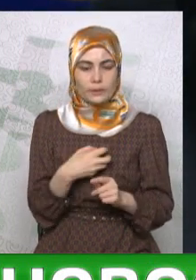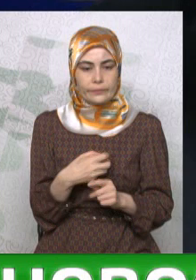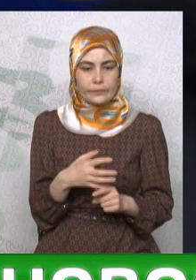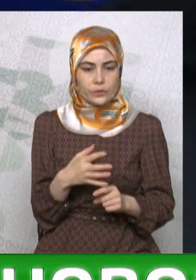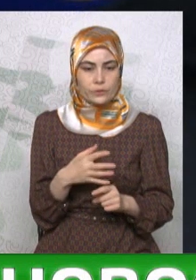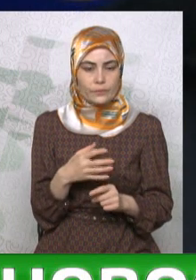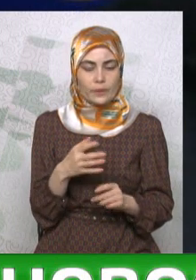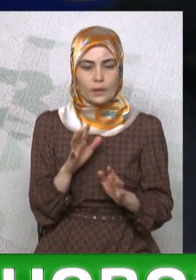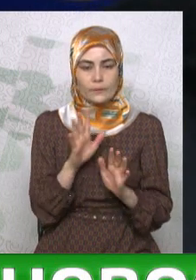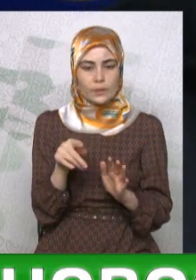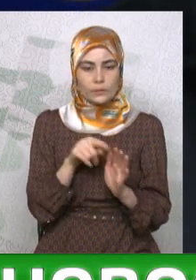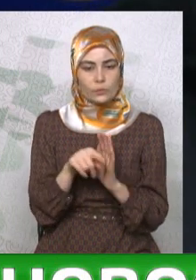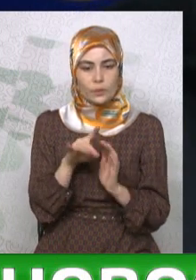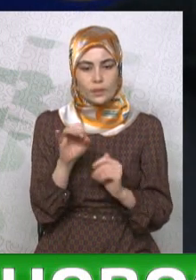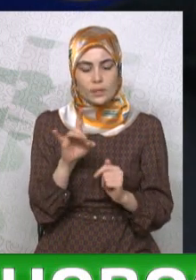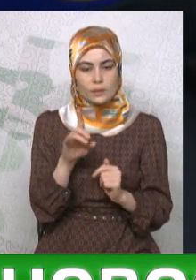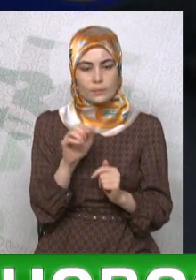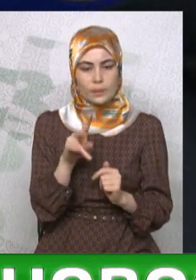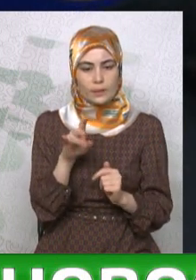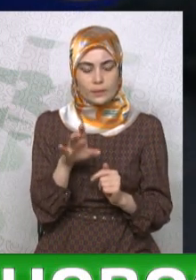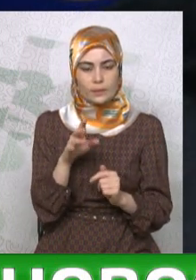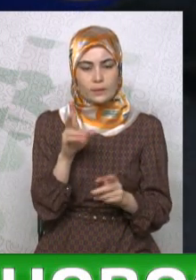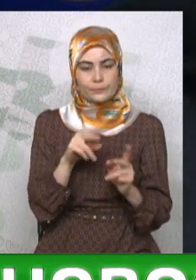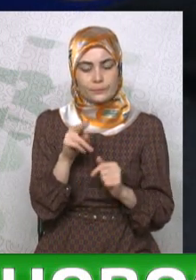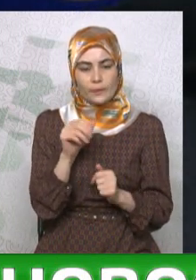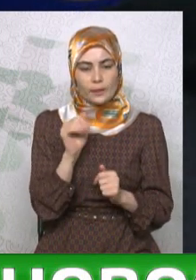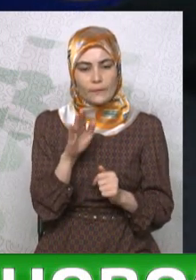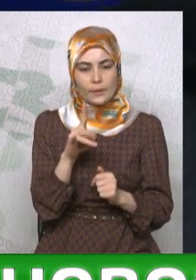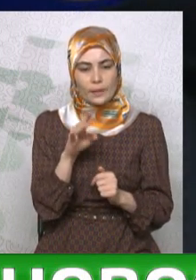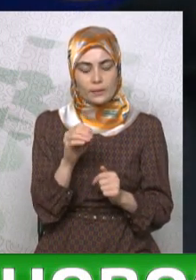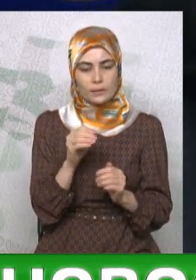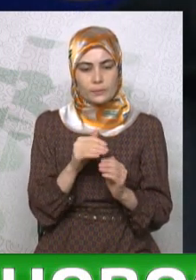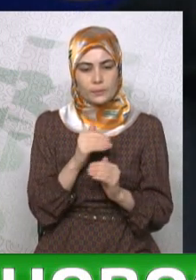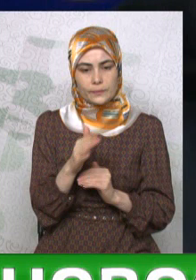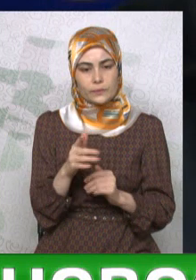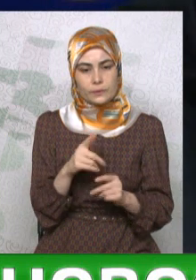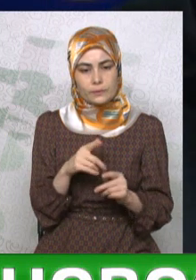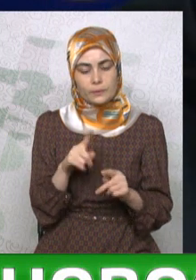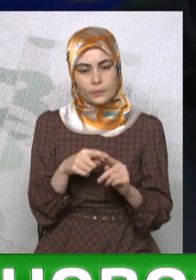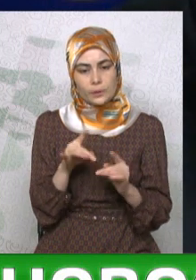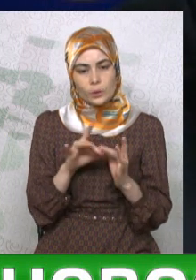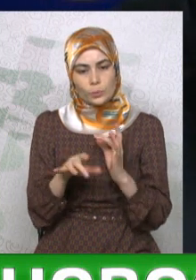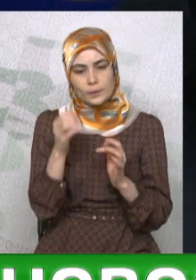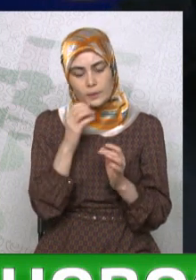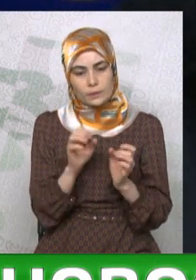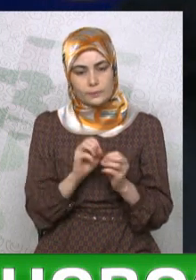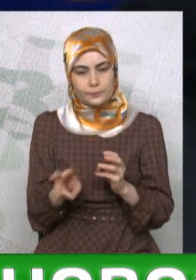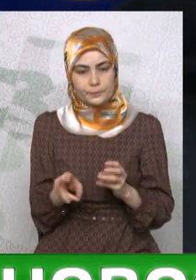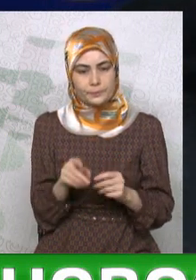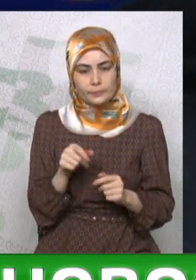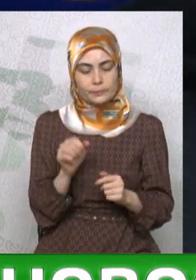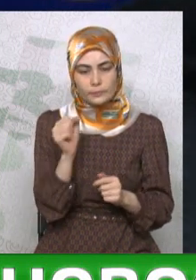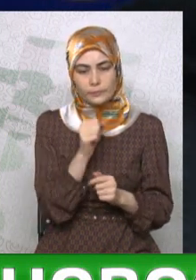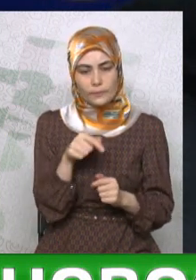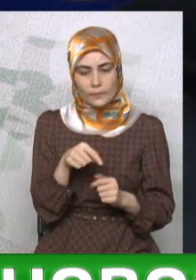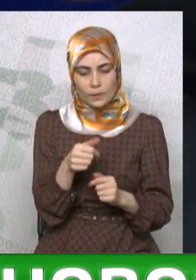это разбаланс водовода, давление. И такого не было. Только за этот август месяц такое